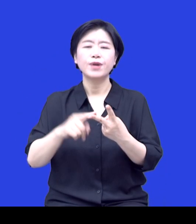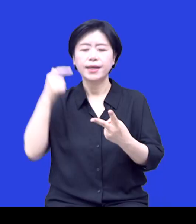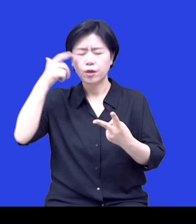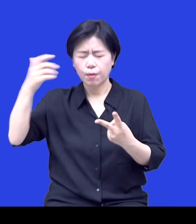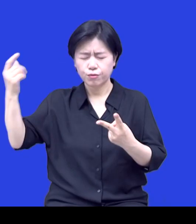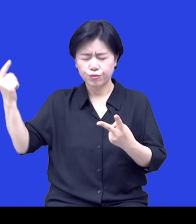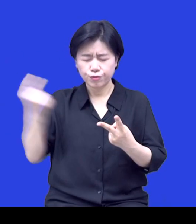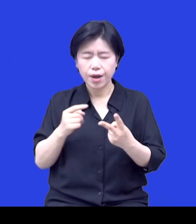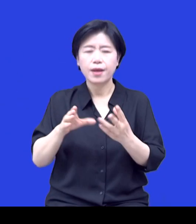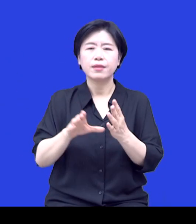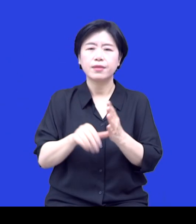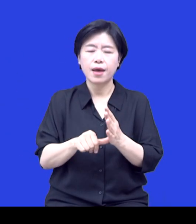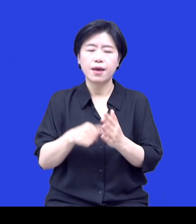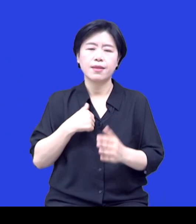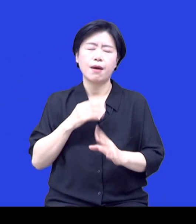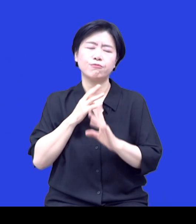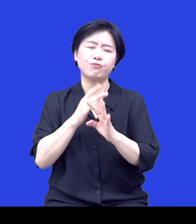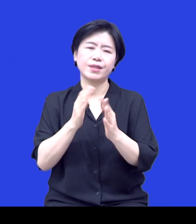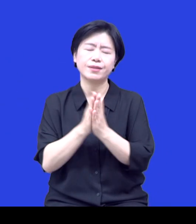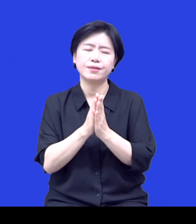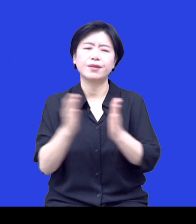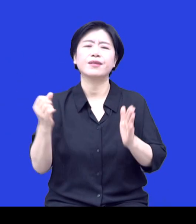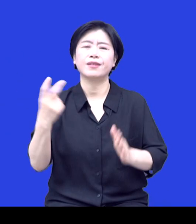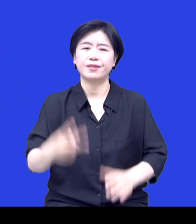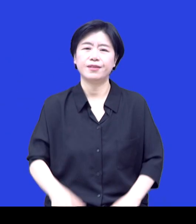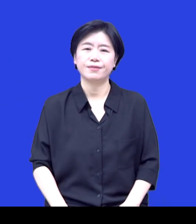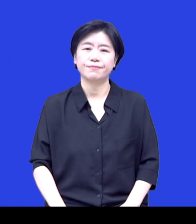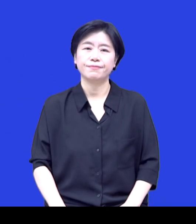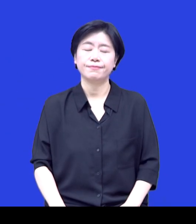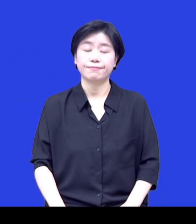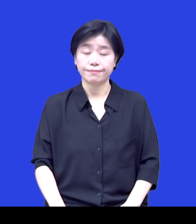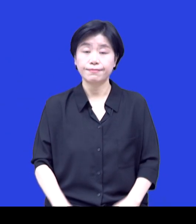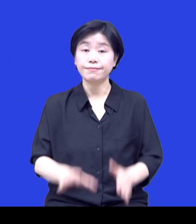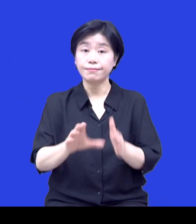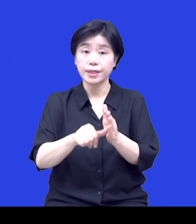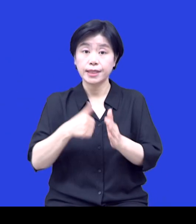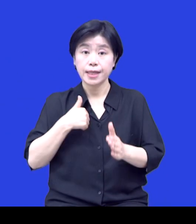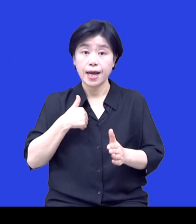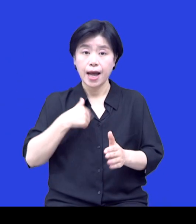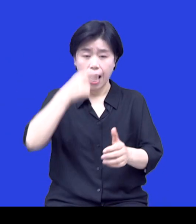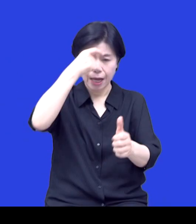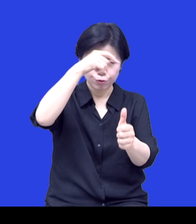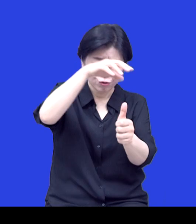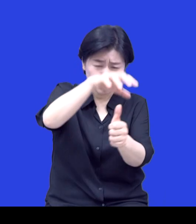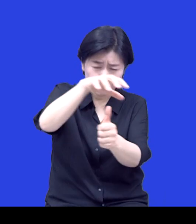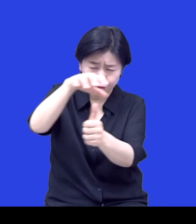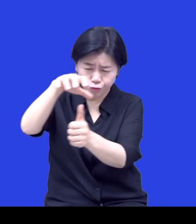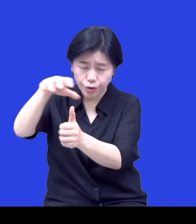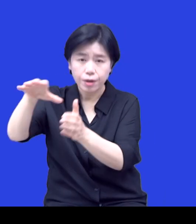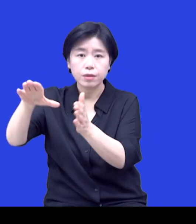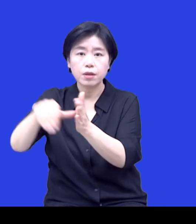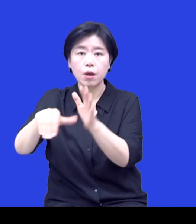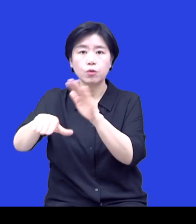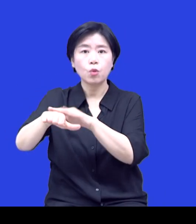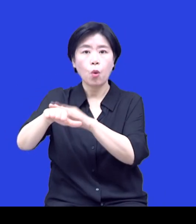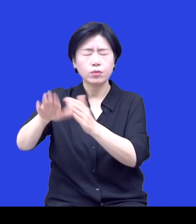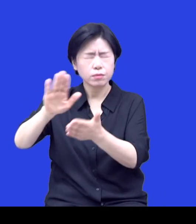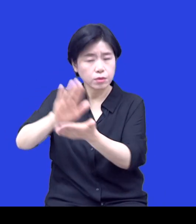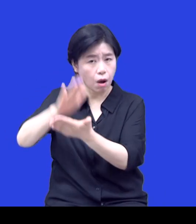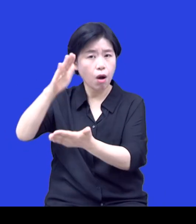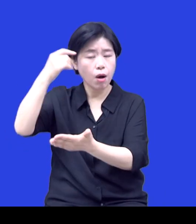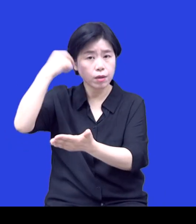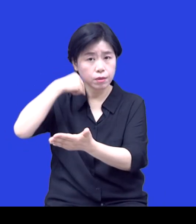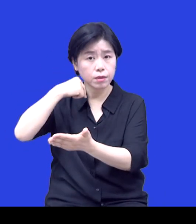나서 사람들한테 이제 안수 기도를 하는데 손에서 뭐 너무 불이 나는 거예요. 나도 감당할 수가 없는.